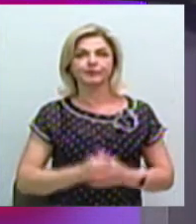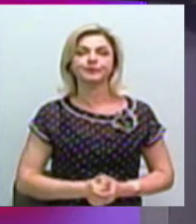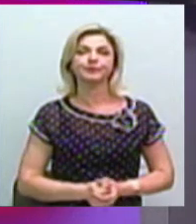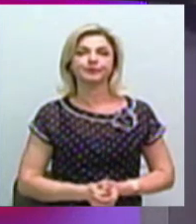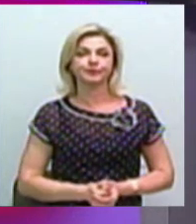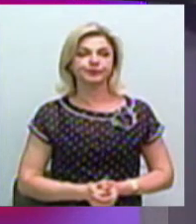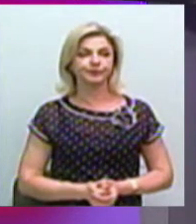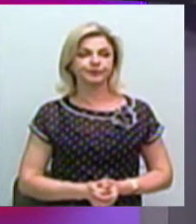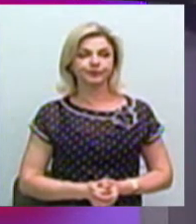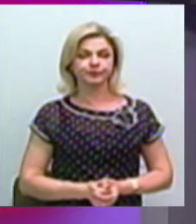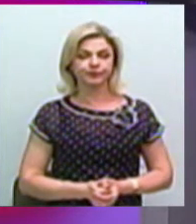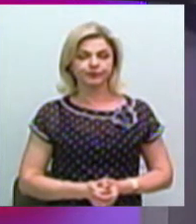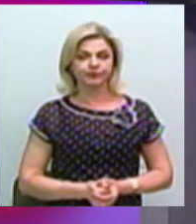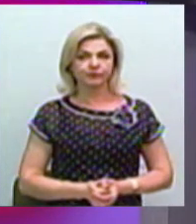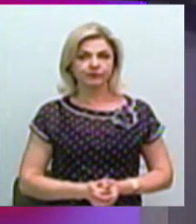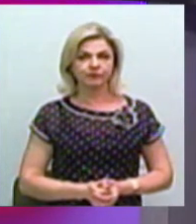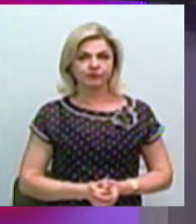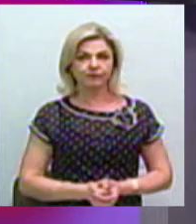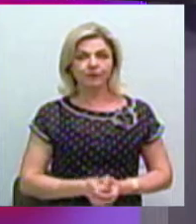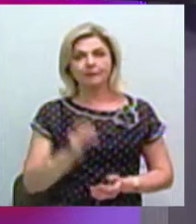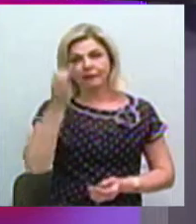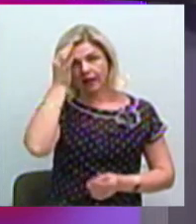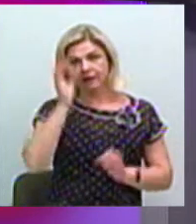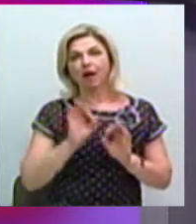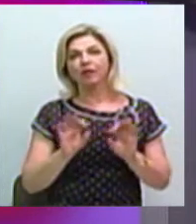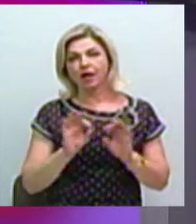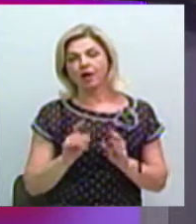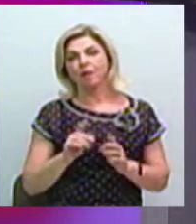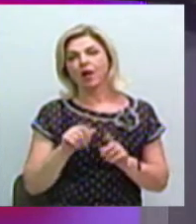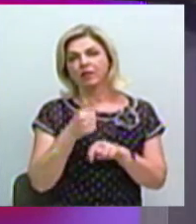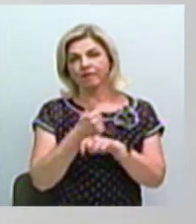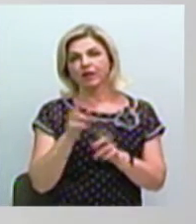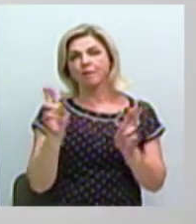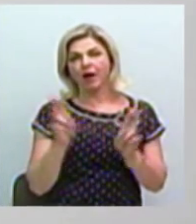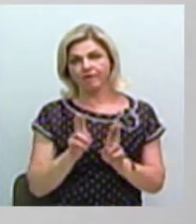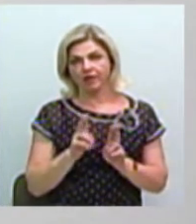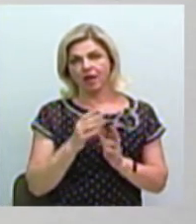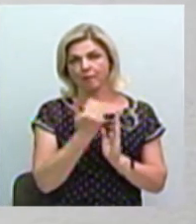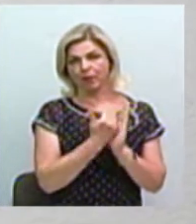Миколаїв 92 FM. І нагадаємо основні правила проєкту.